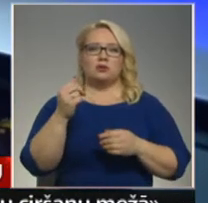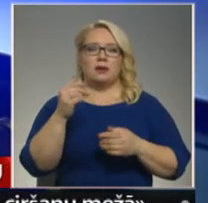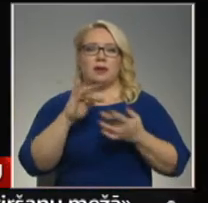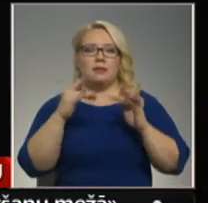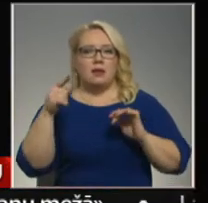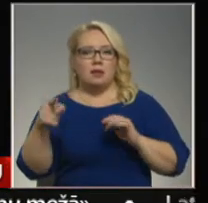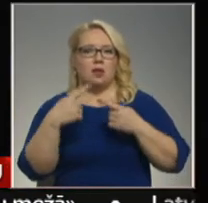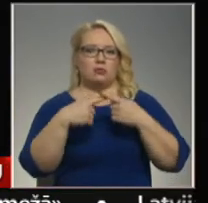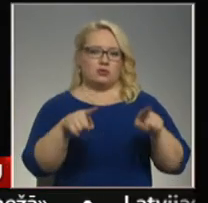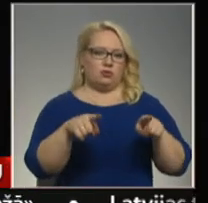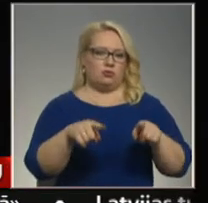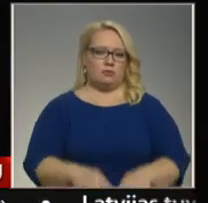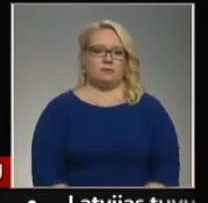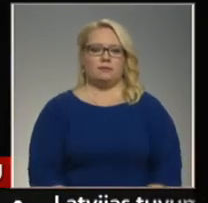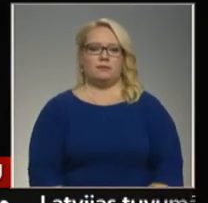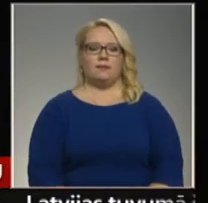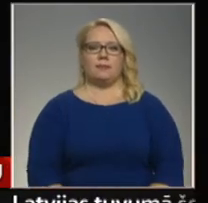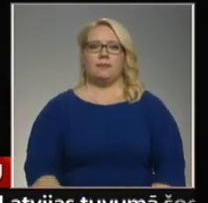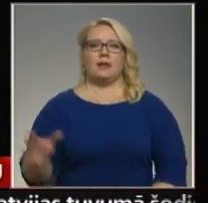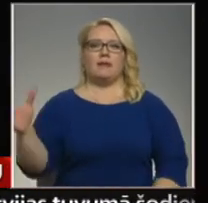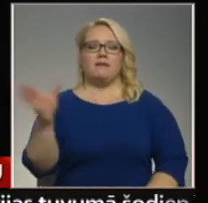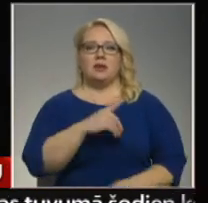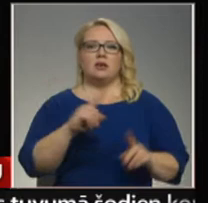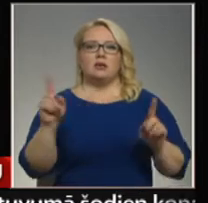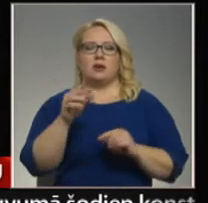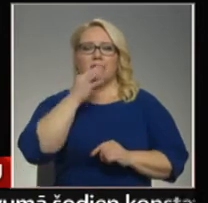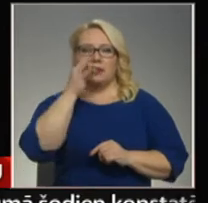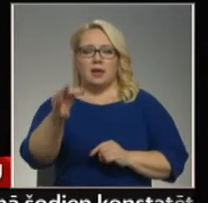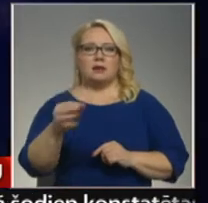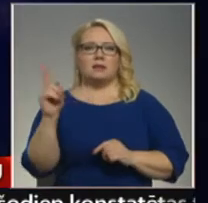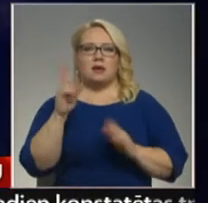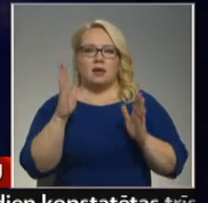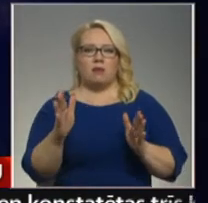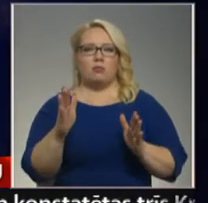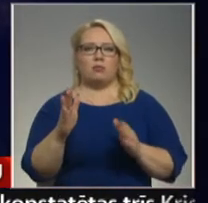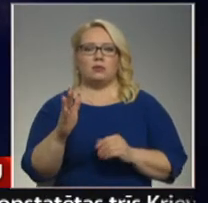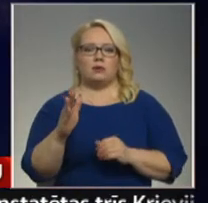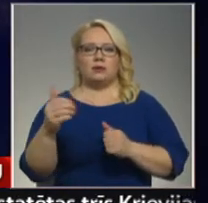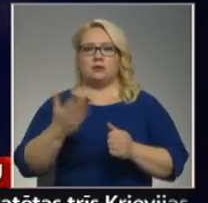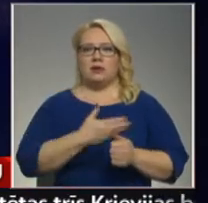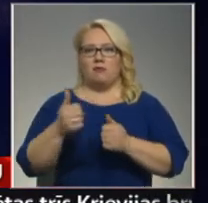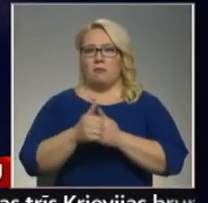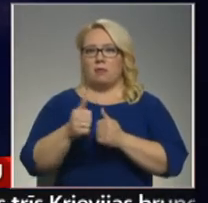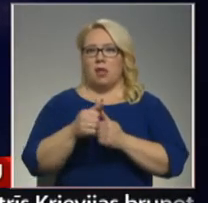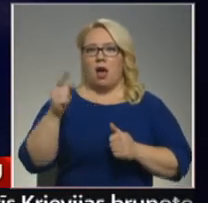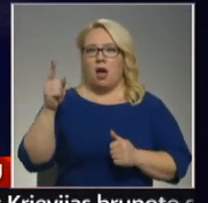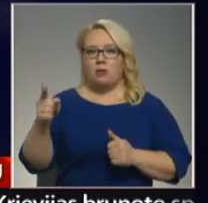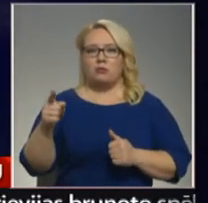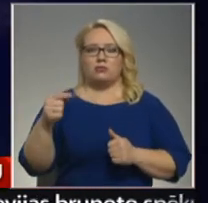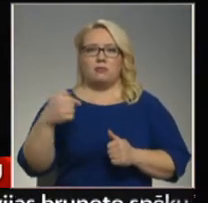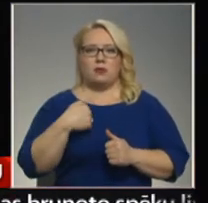gan citur. Visur pat mamma teica, ka jānesētās vestes. Mēs dzīvojam te blakus un mēs izpārnīs